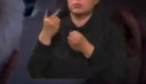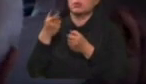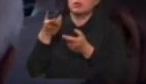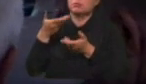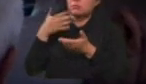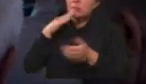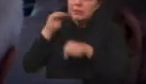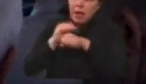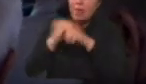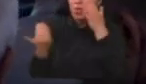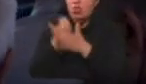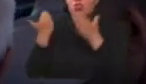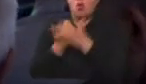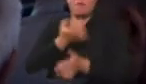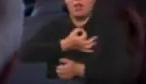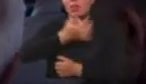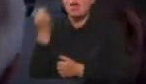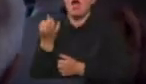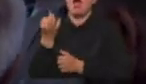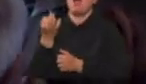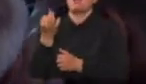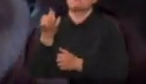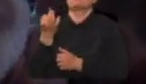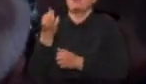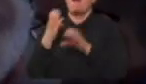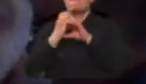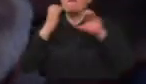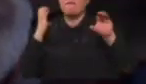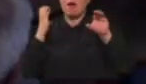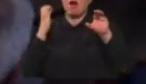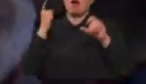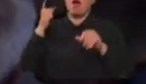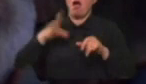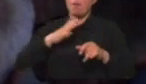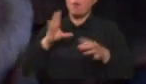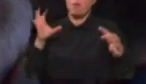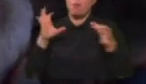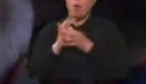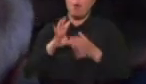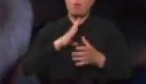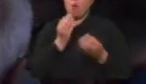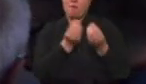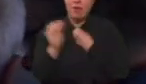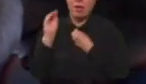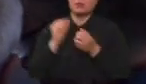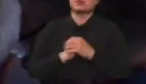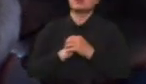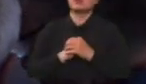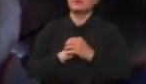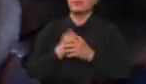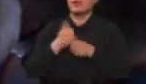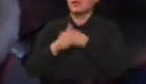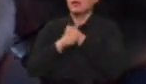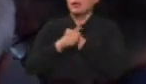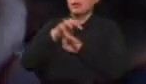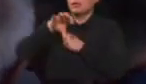zamawiają kolejne składy, tak aby tych połączeń było więcej. Tutaj jeśli